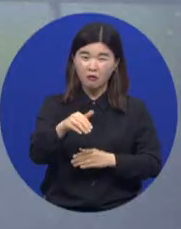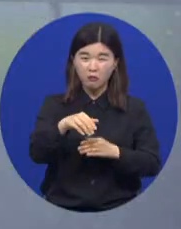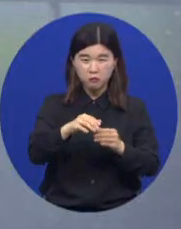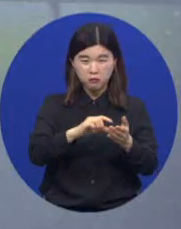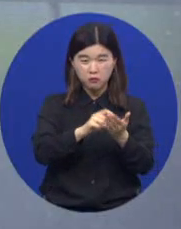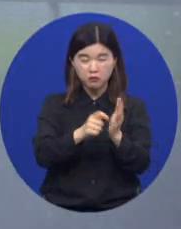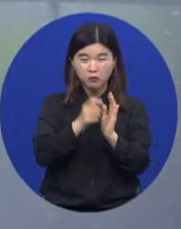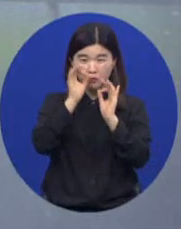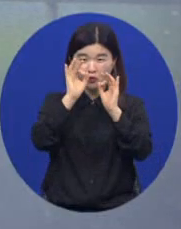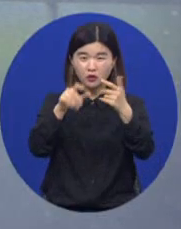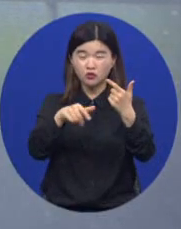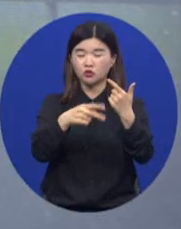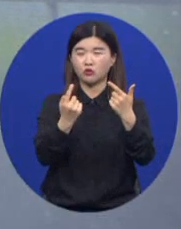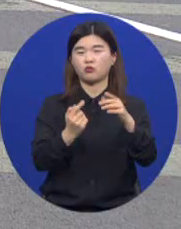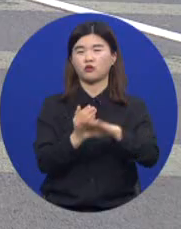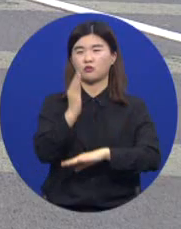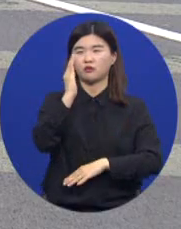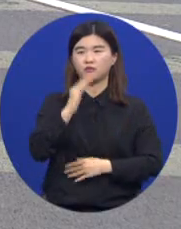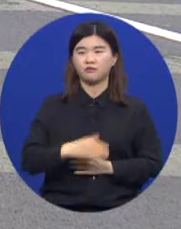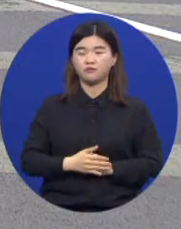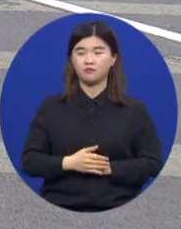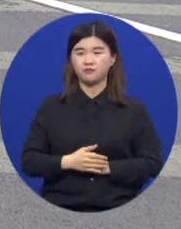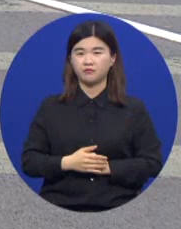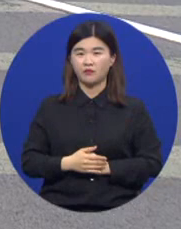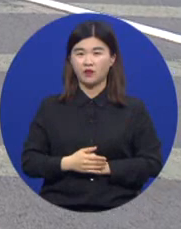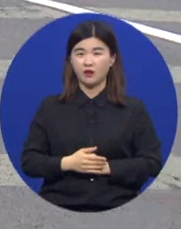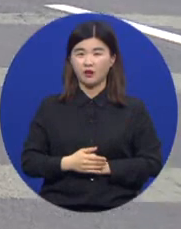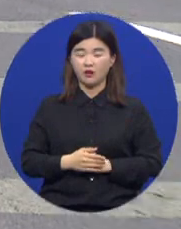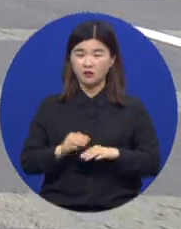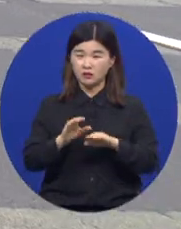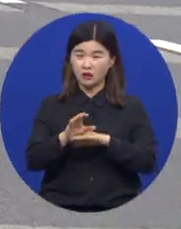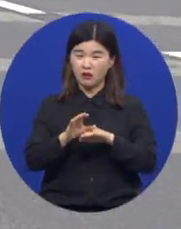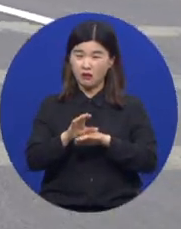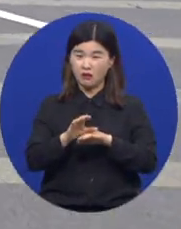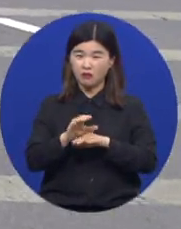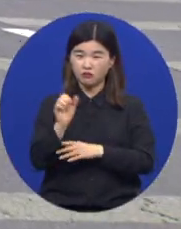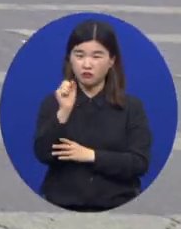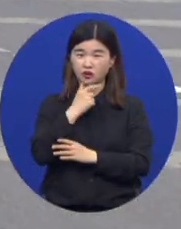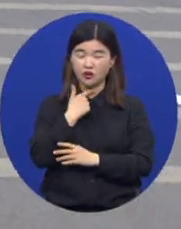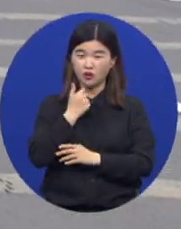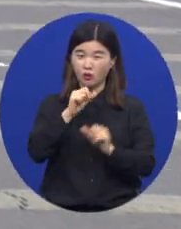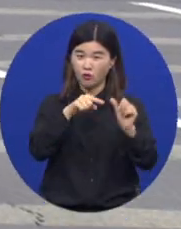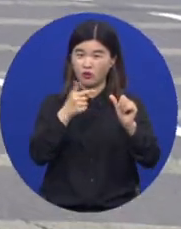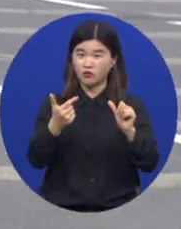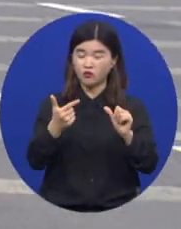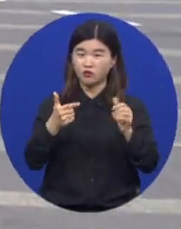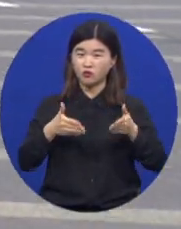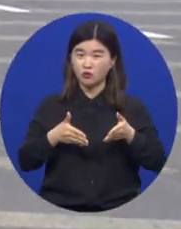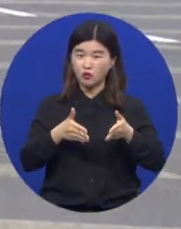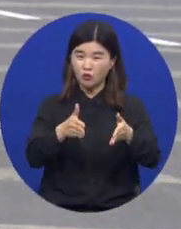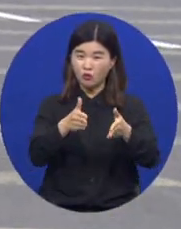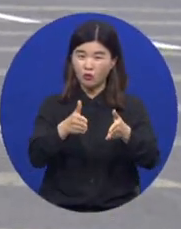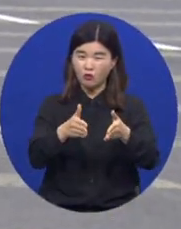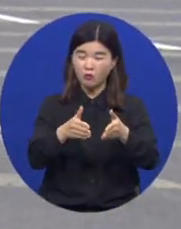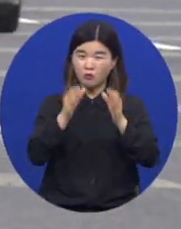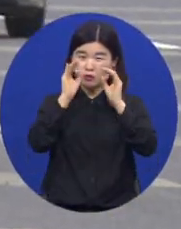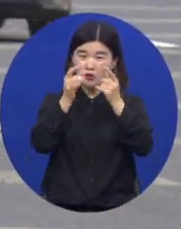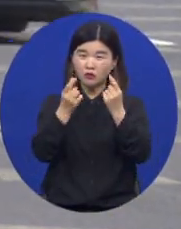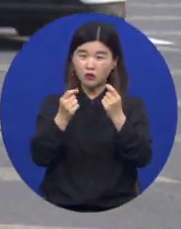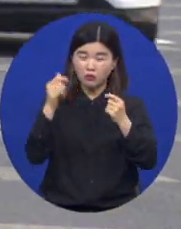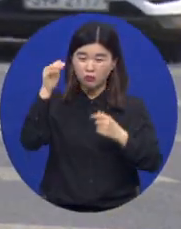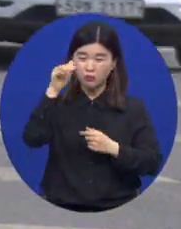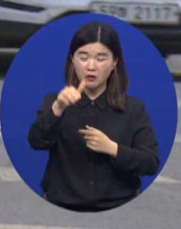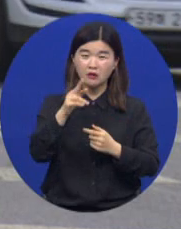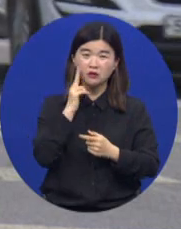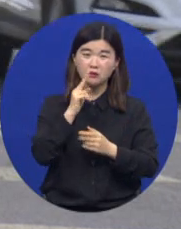측정해보니 6도가 넘습니다. 사고 차량이 운행했던 이곳 516 도로는 측정했던 것처럼 경사가